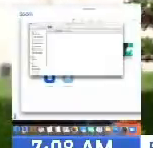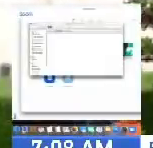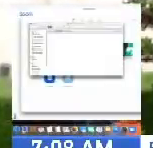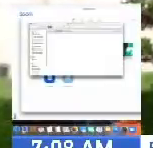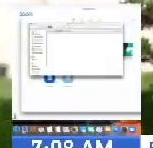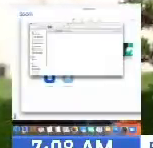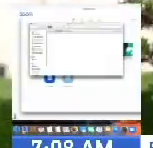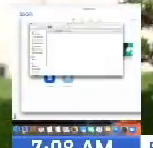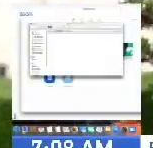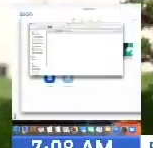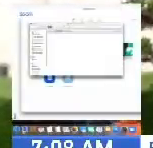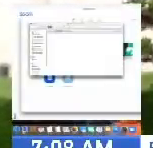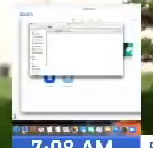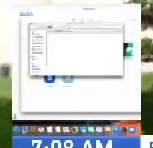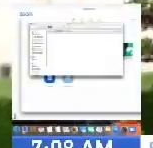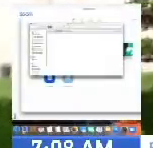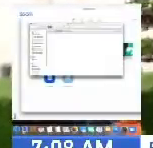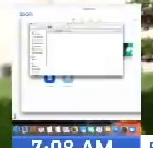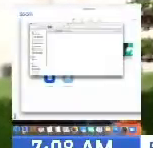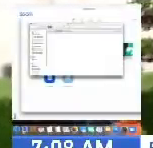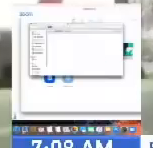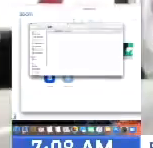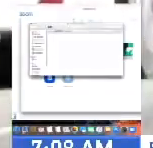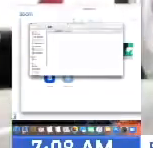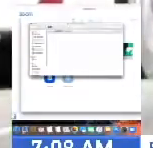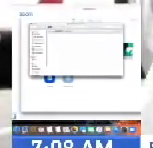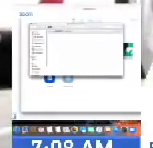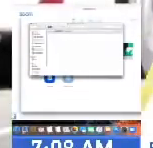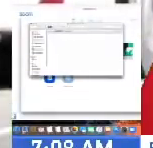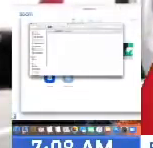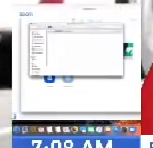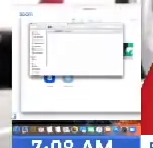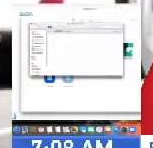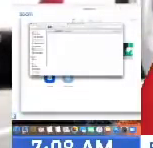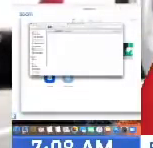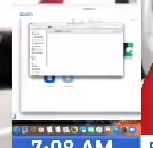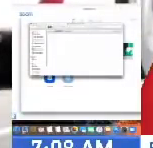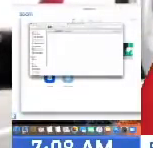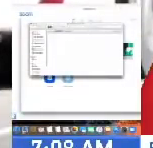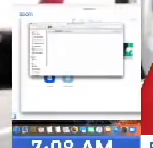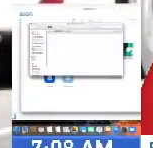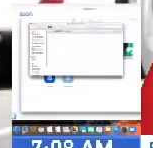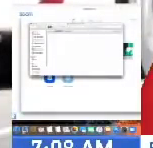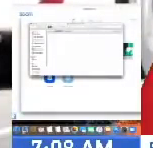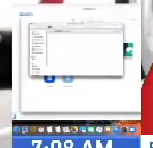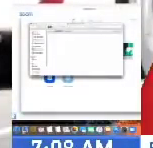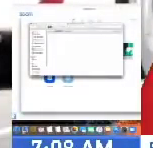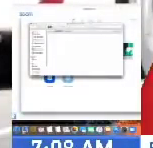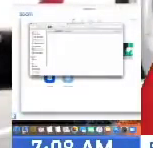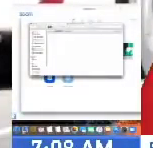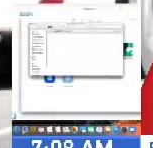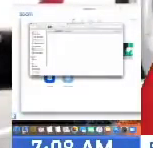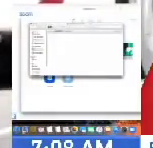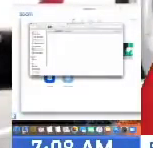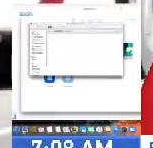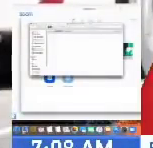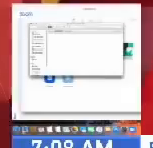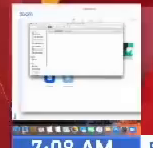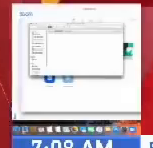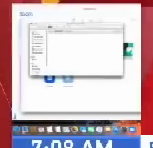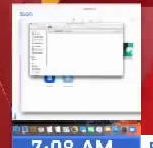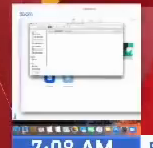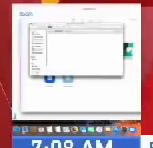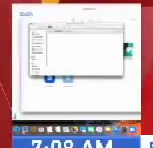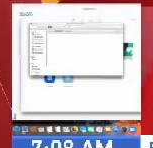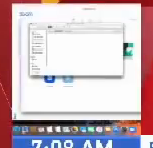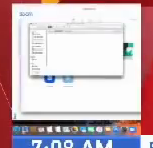ng isang bus sa Parang, Maguindanao. Isa sa kanila ay menor de edad. Ayon sa Maguindanao Police Provincial Office, nagmula ang pagsabog